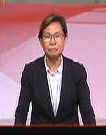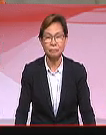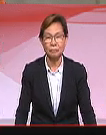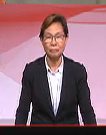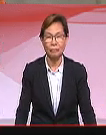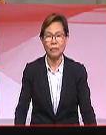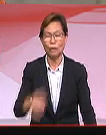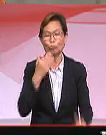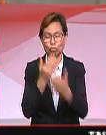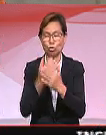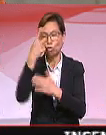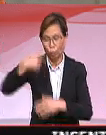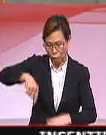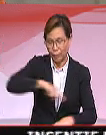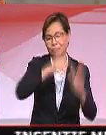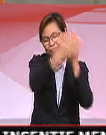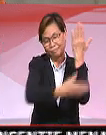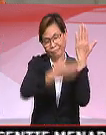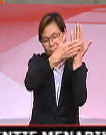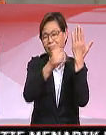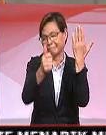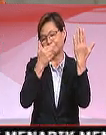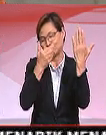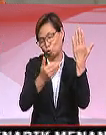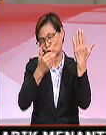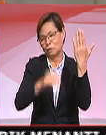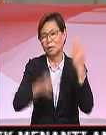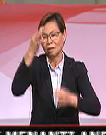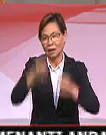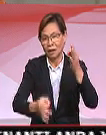baiklah bagi kami di Semenanjung, khususnya dalam